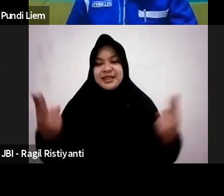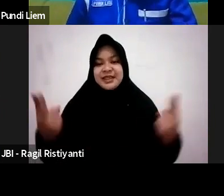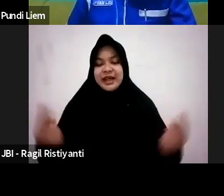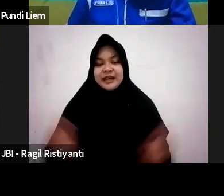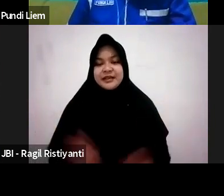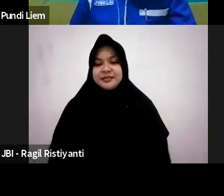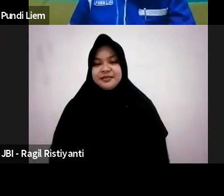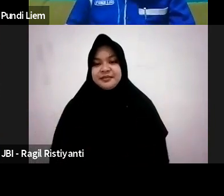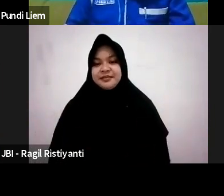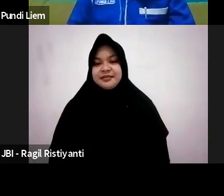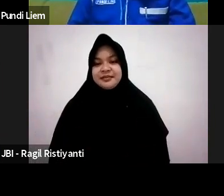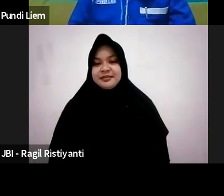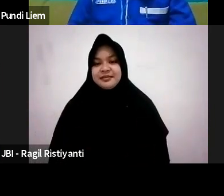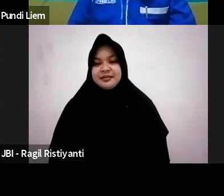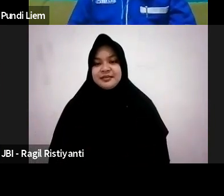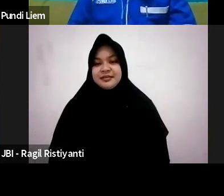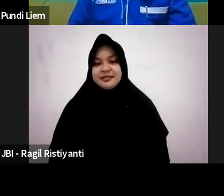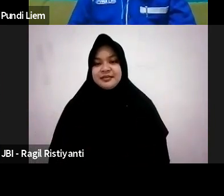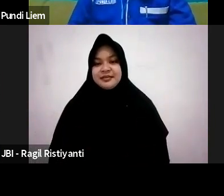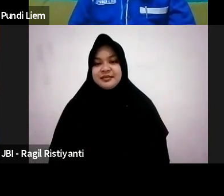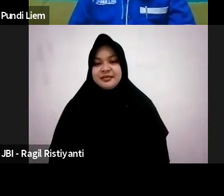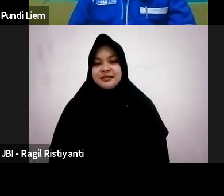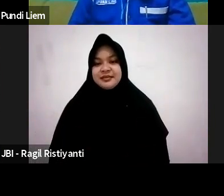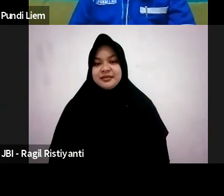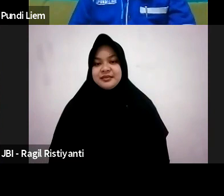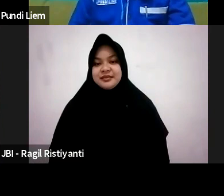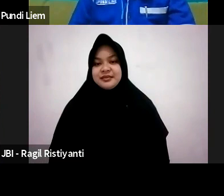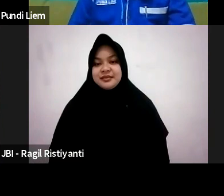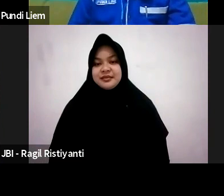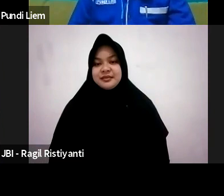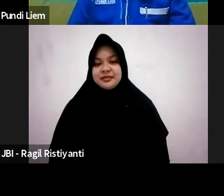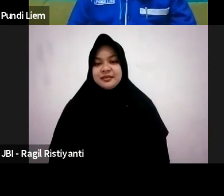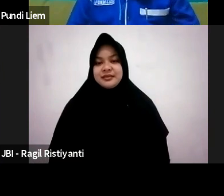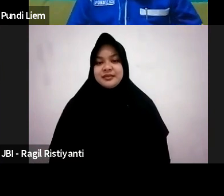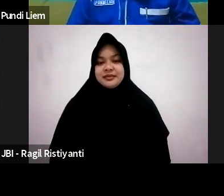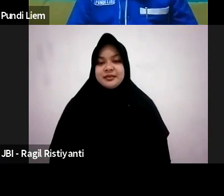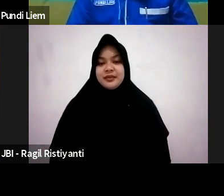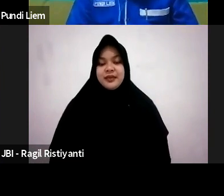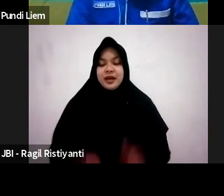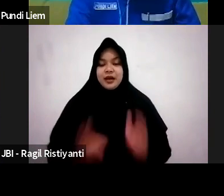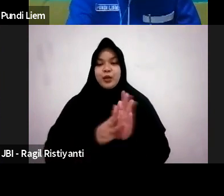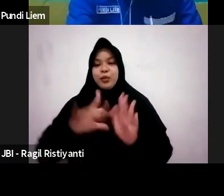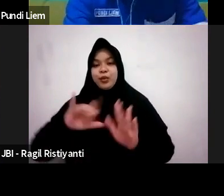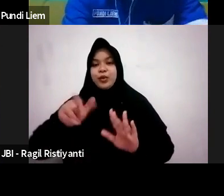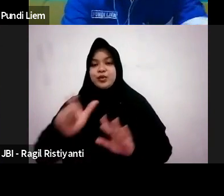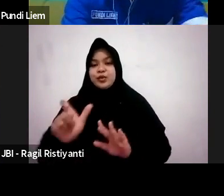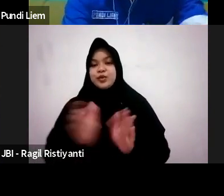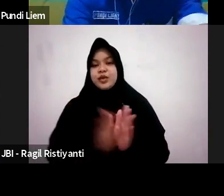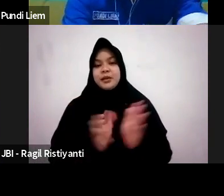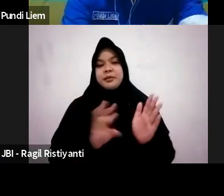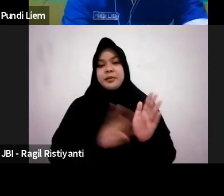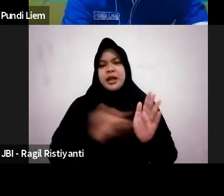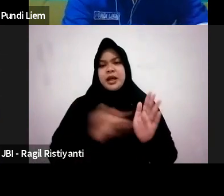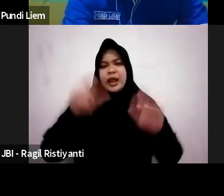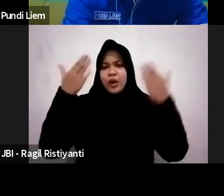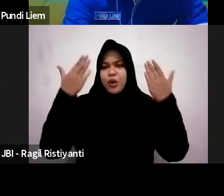banget hehehe dari mungkin Mbak hujan nggak bilang bisa sering-sering kok Nah